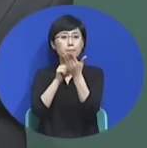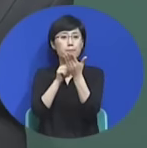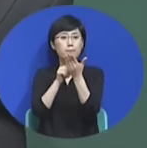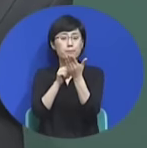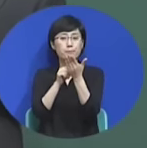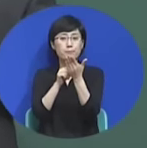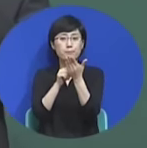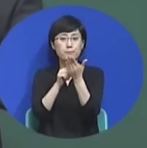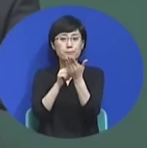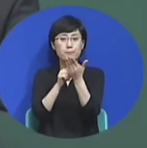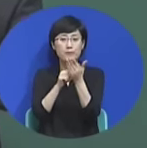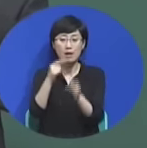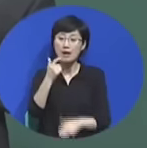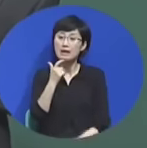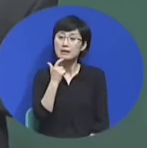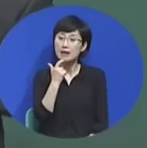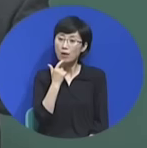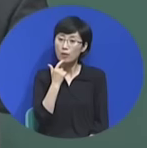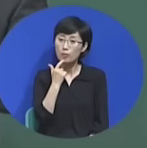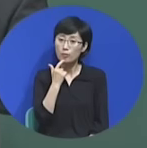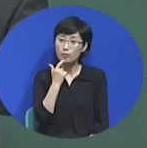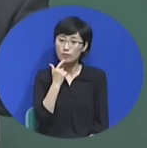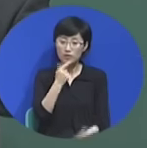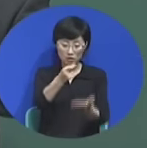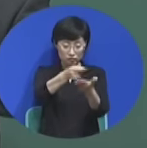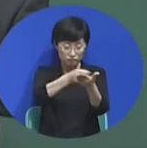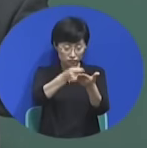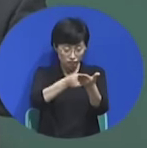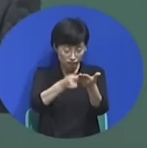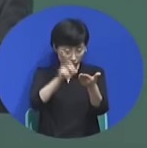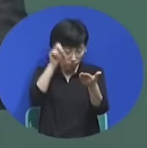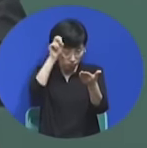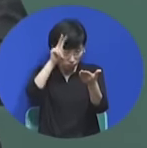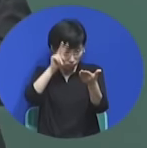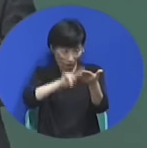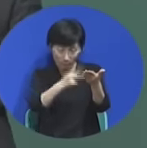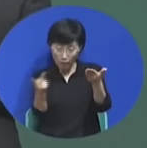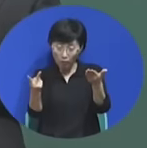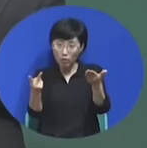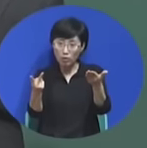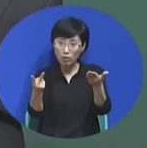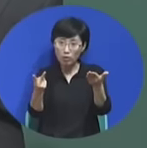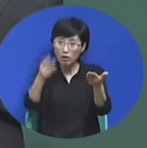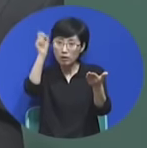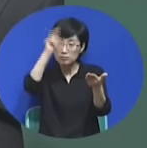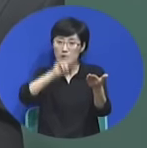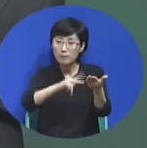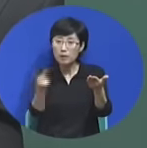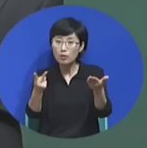但是从第二节开始突然改变成约瑟 야곱의 이야기하다가 갑자기 요셉의 이야기로 딱 전환이 돼버려요